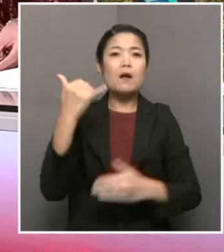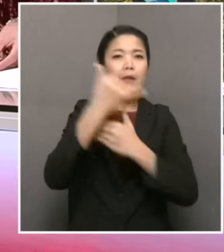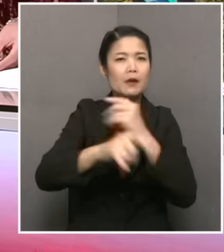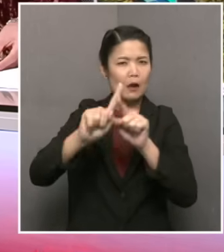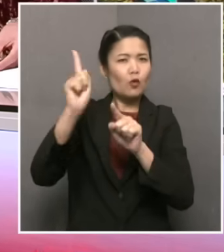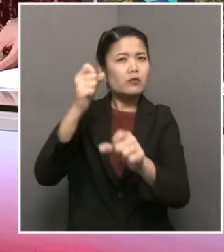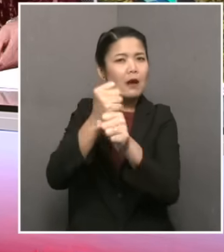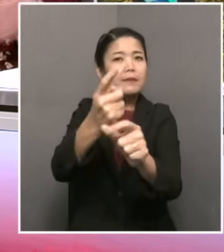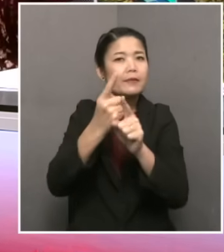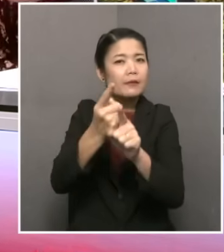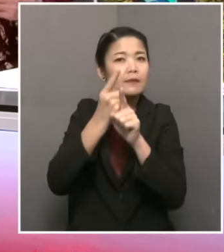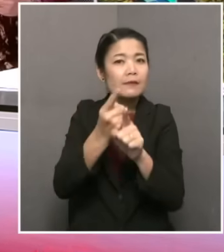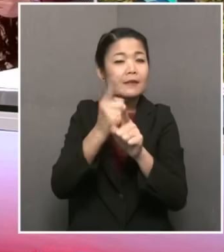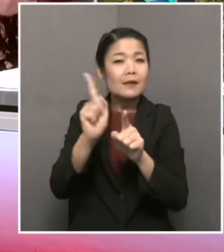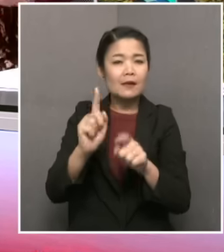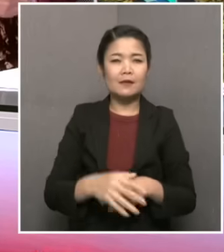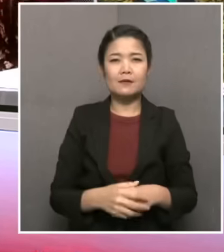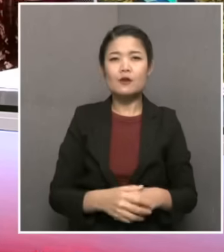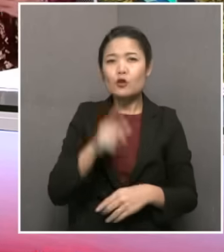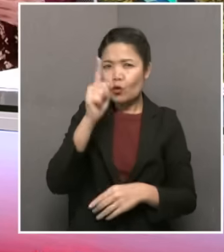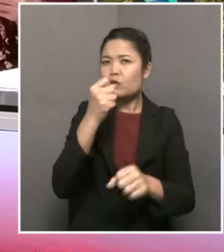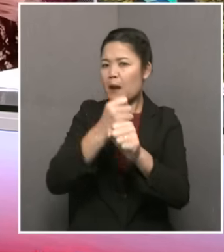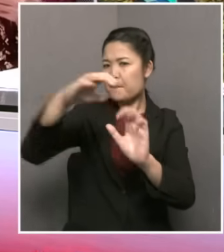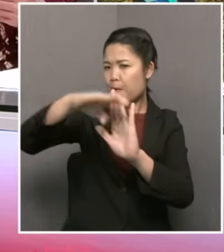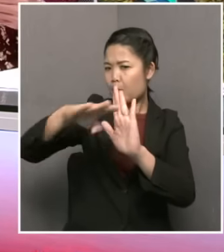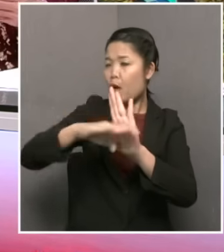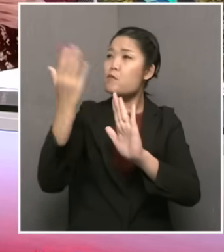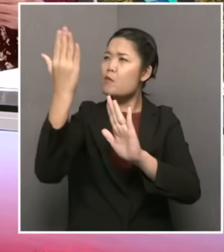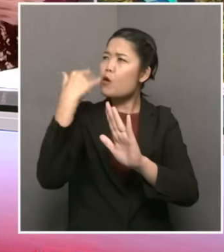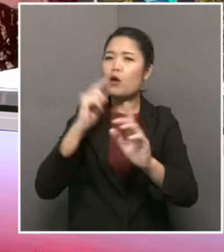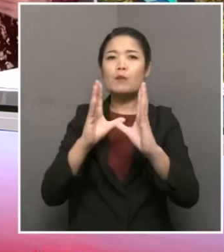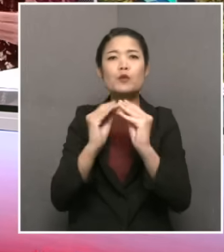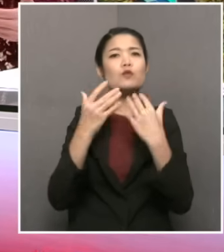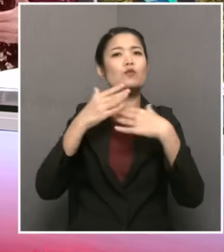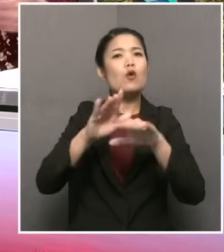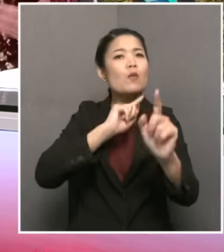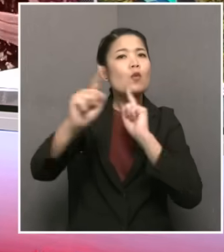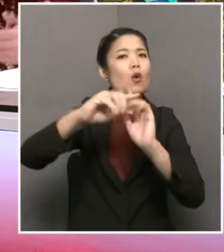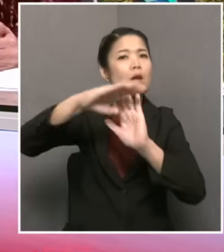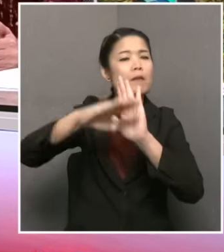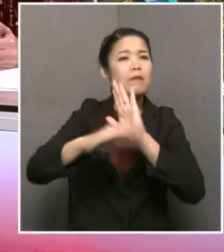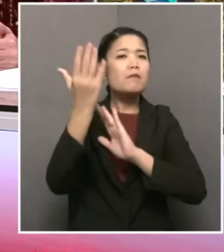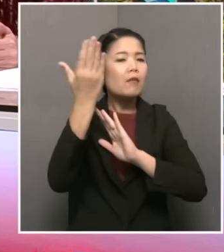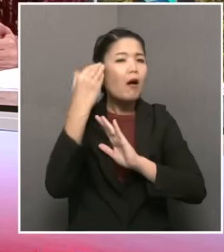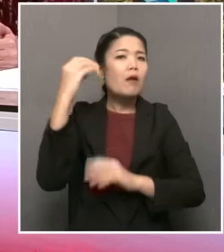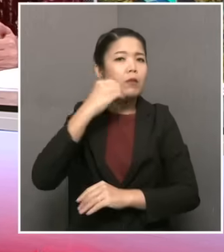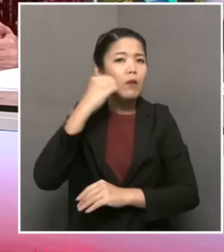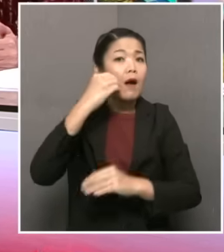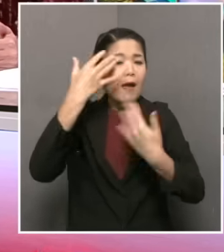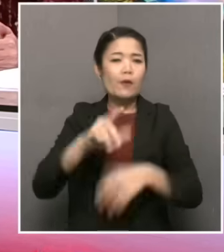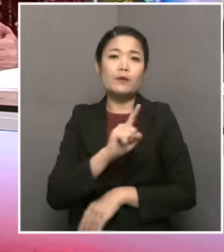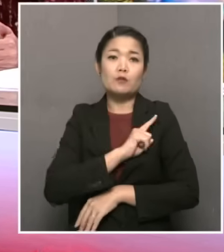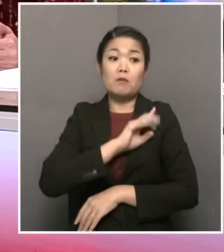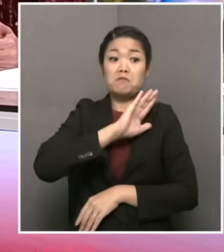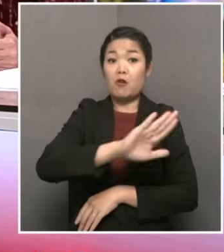ต้องทำหรือที่เราเรียกกันว่า to do list ซึ่งเคยพูดกันตั้งแต่การประชุมสมัชชาสหประชาชาติที่ผ่านๆมานะคะบทบาทของ